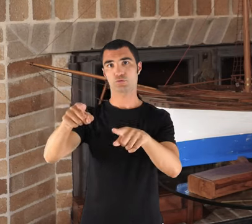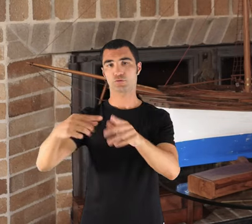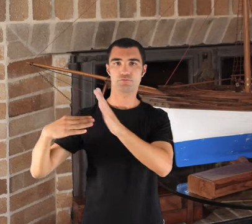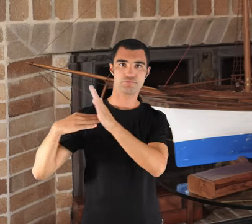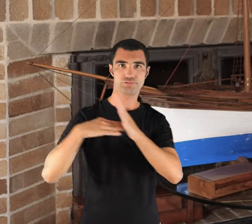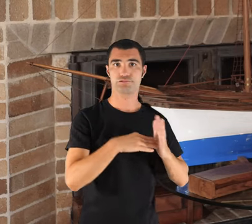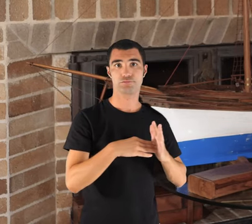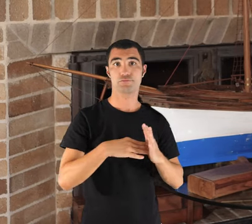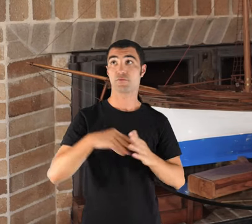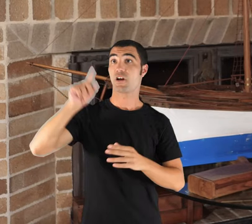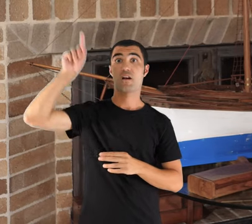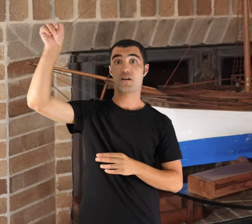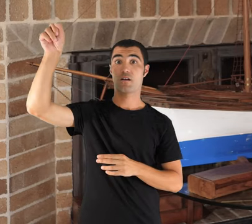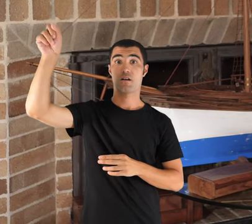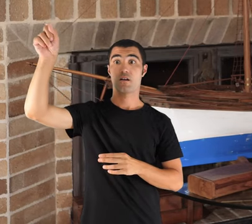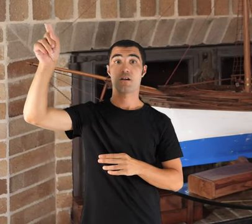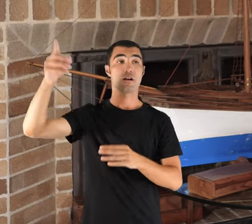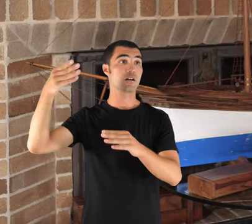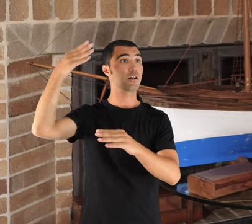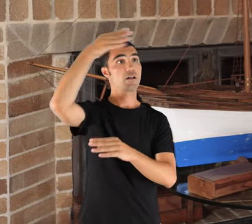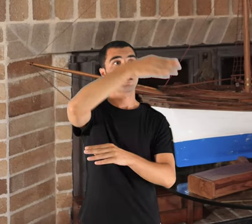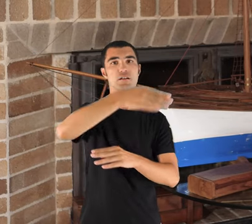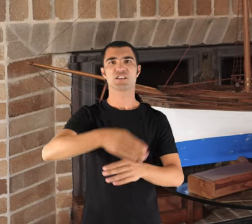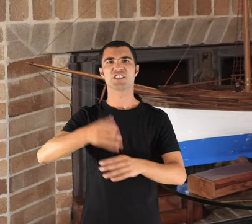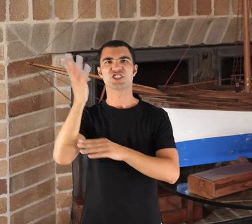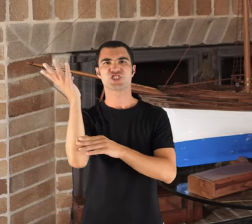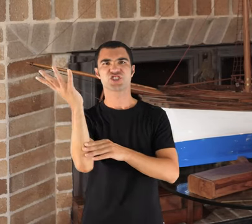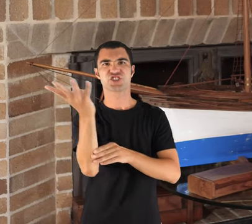fos, fins a una segadora.